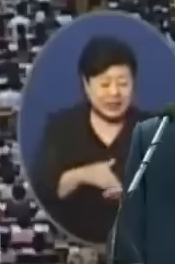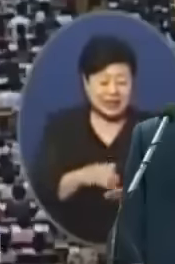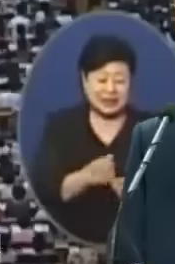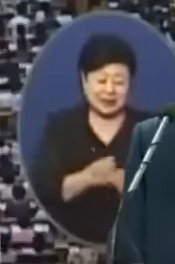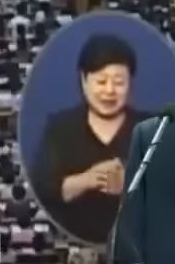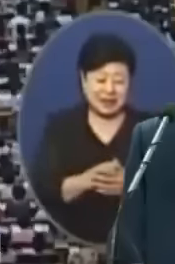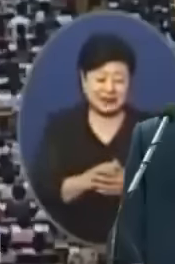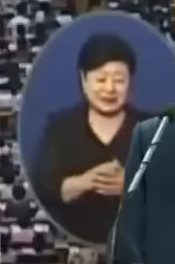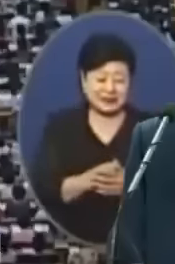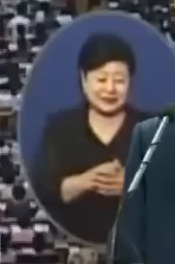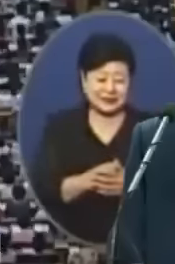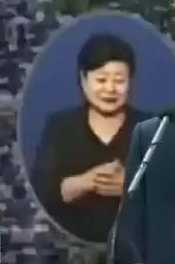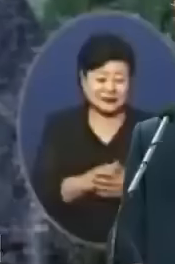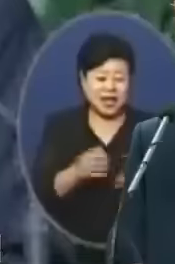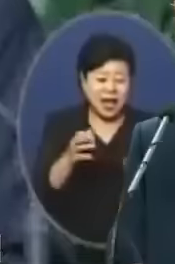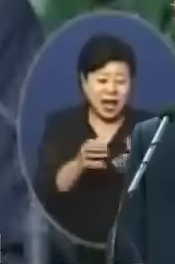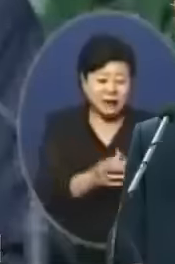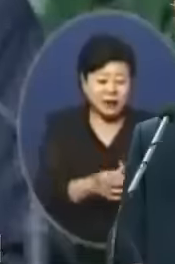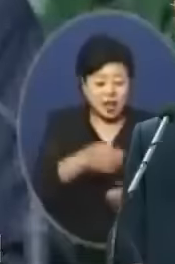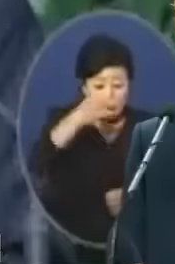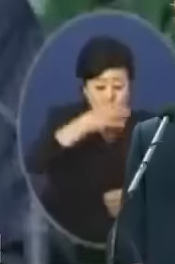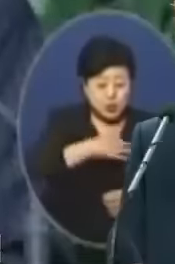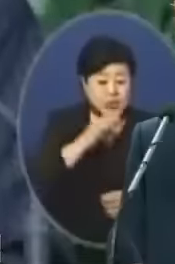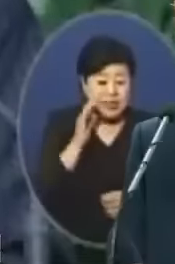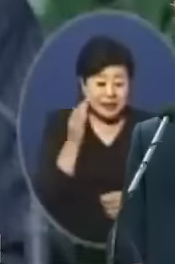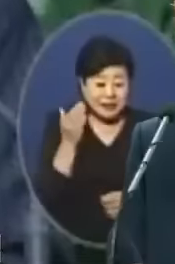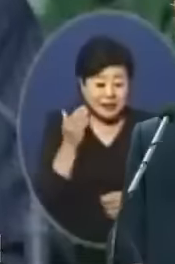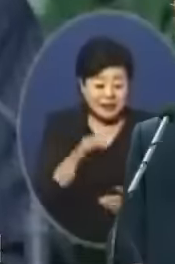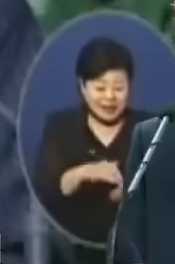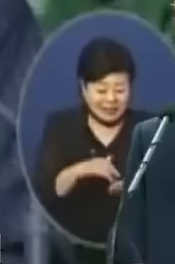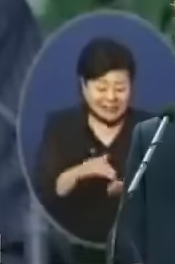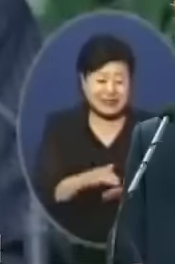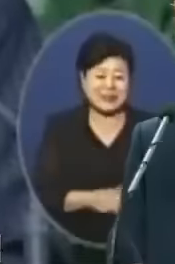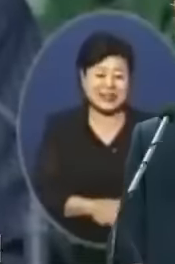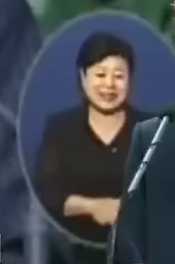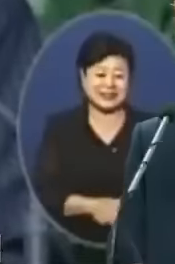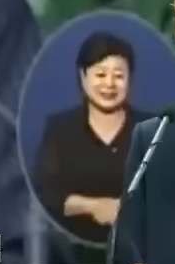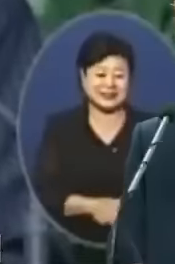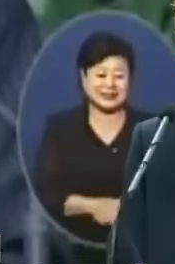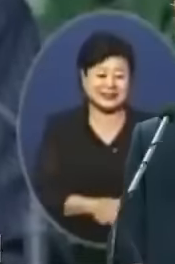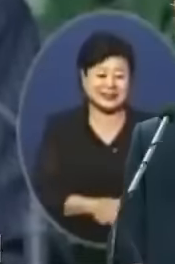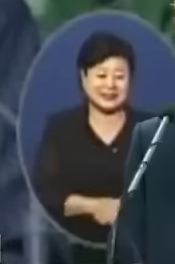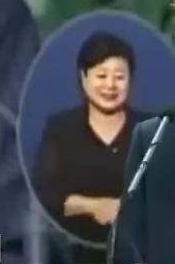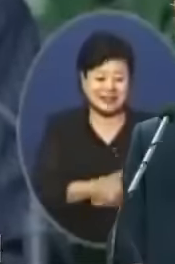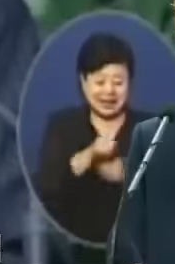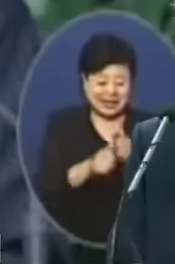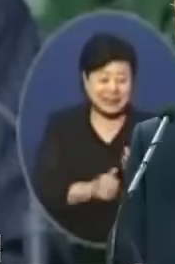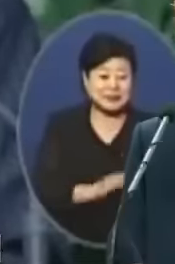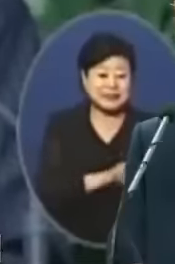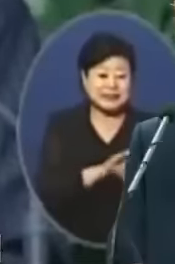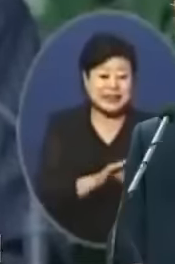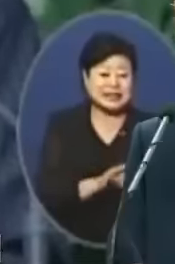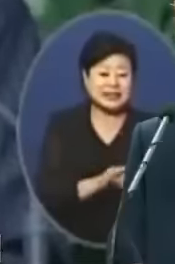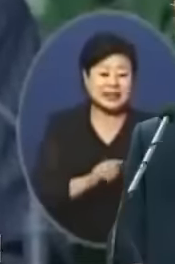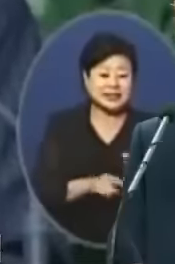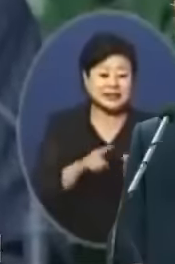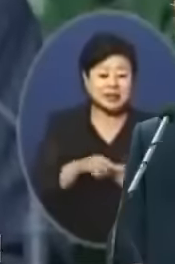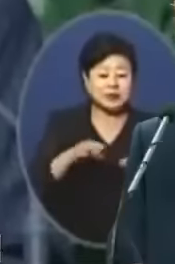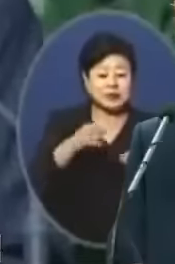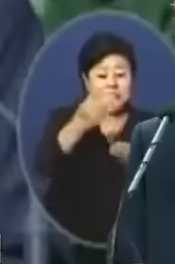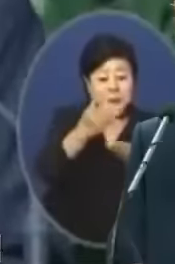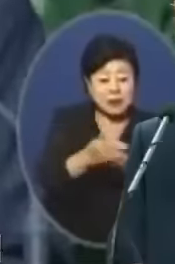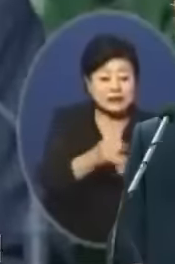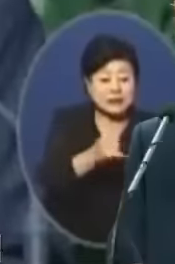때문에 합동하여 유익이 될 것을 계산하는 것입니다. 하나님을 사랑하는 자, 그 뜻대로 부르심을